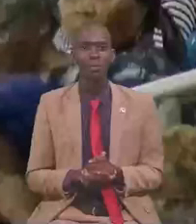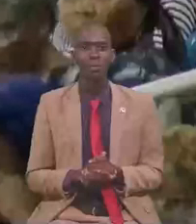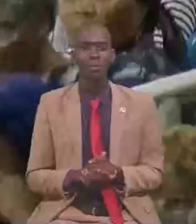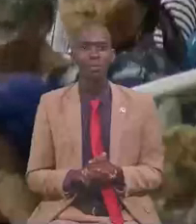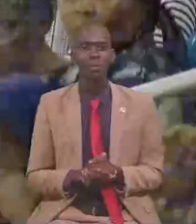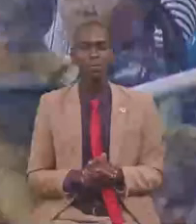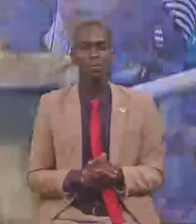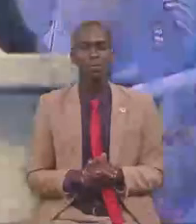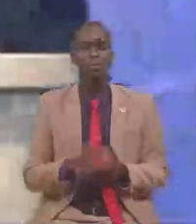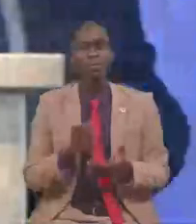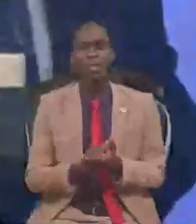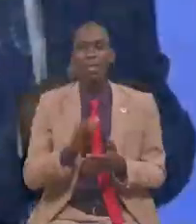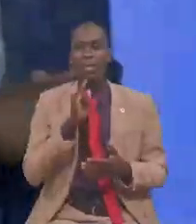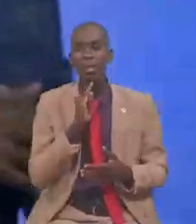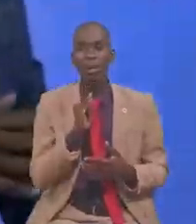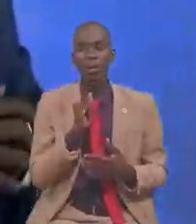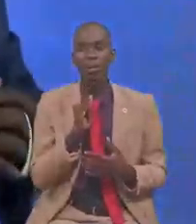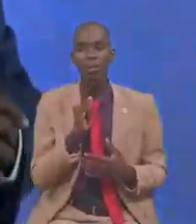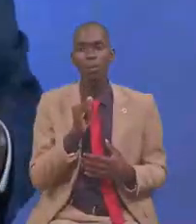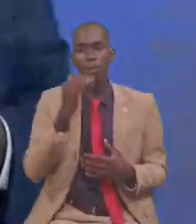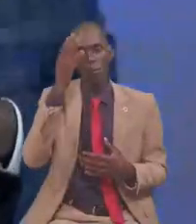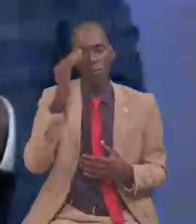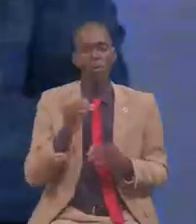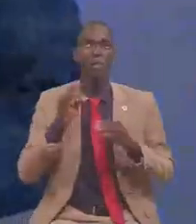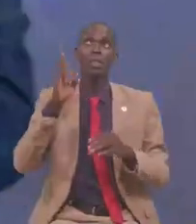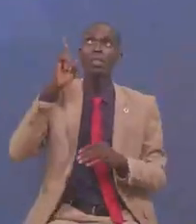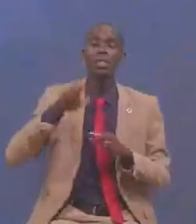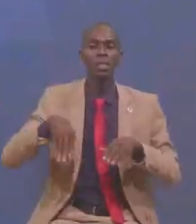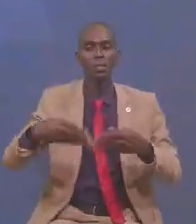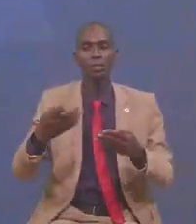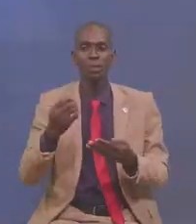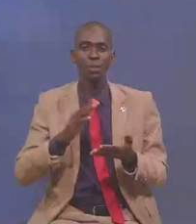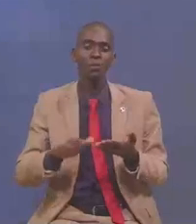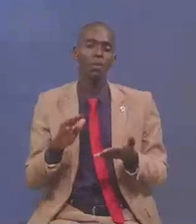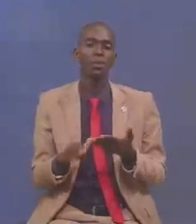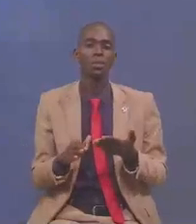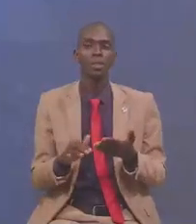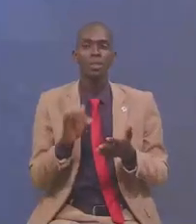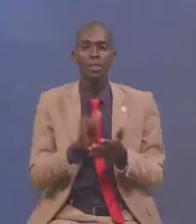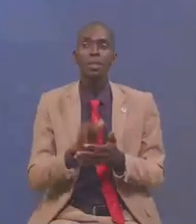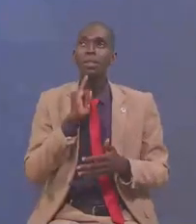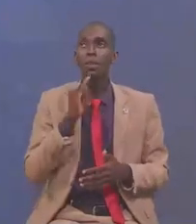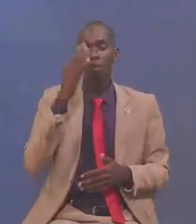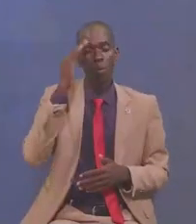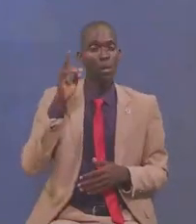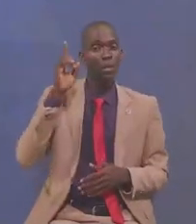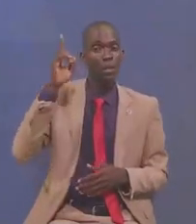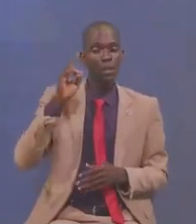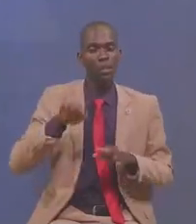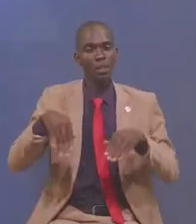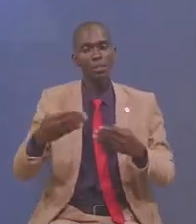C'est pourquoi il a donné le pardon. C'est pourquoi il donne la